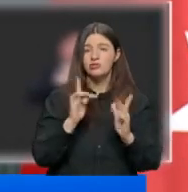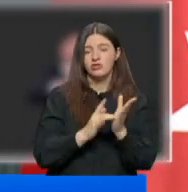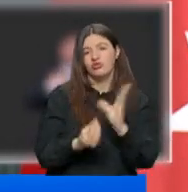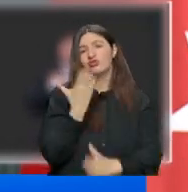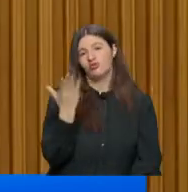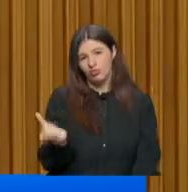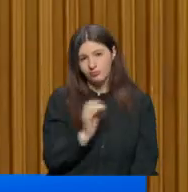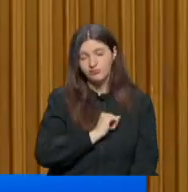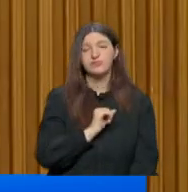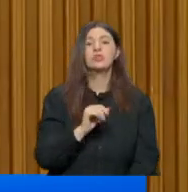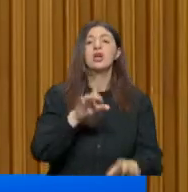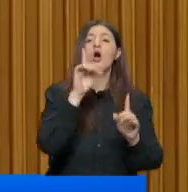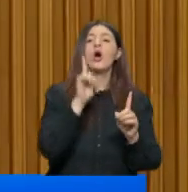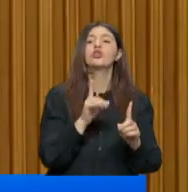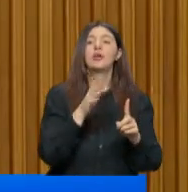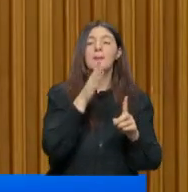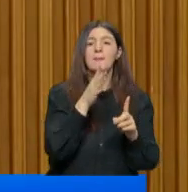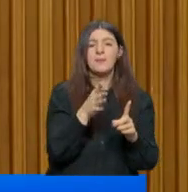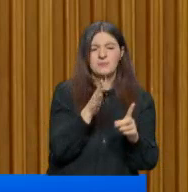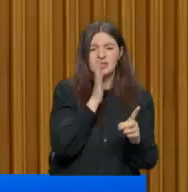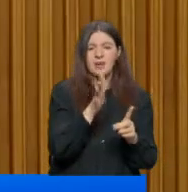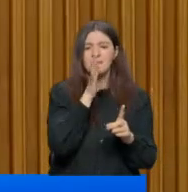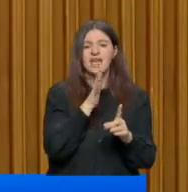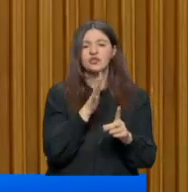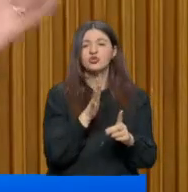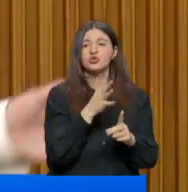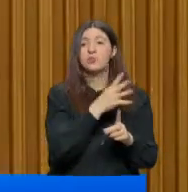ortaya çıkarmıştır. Önce bindiğin 500